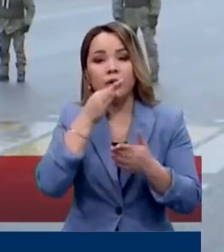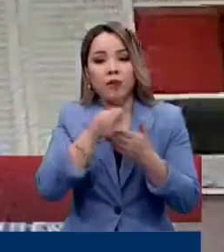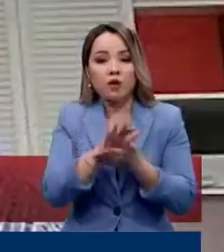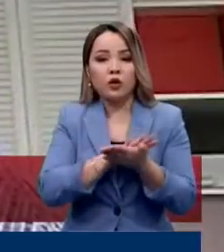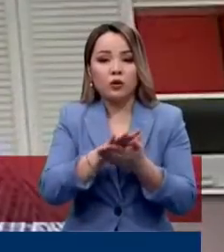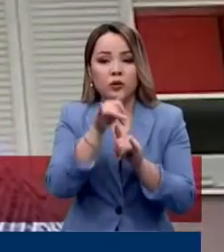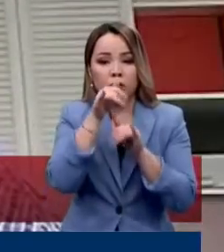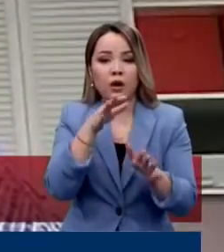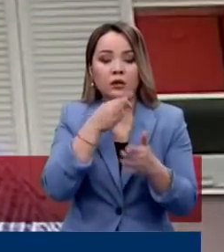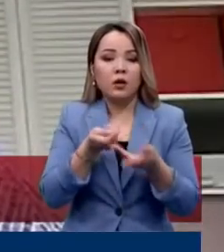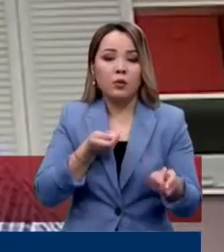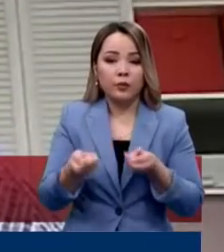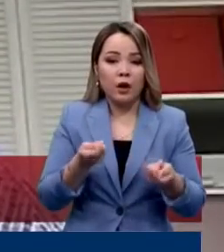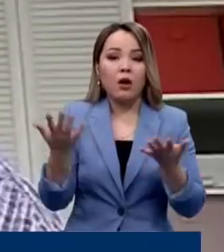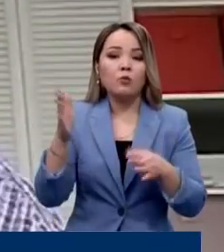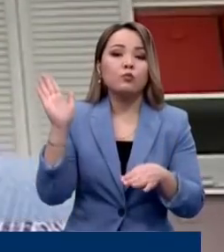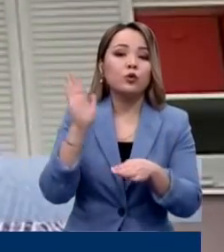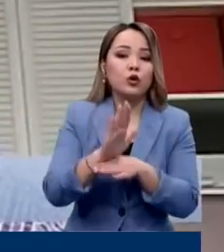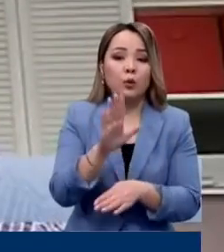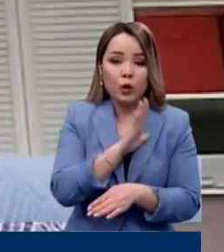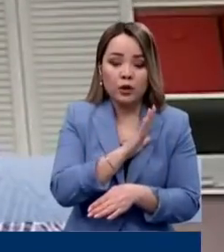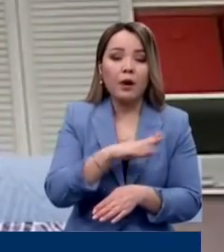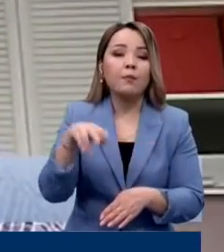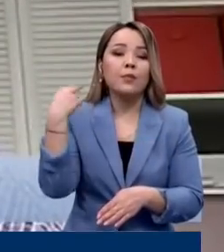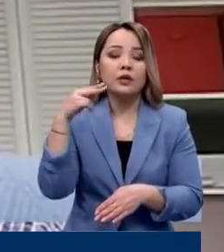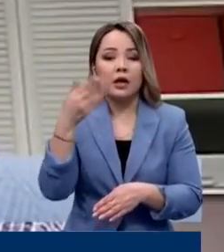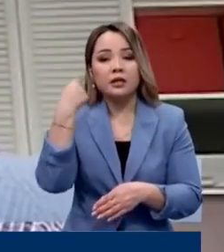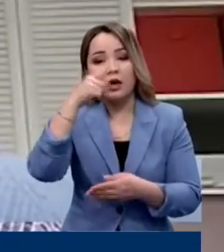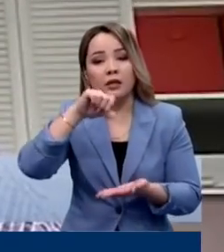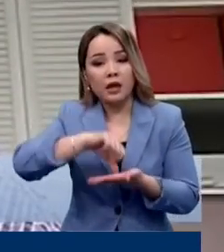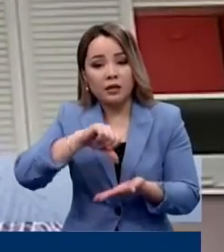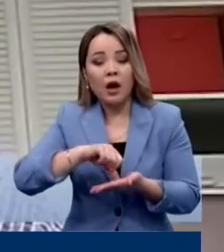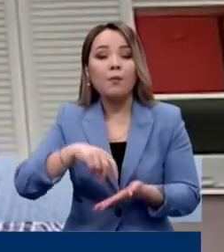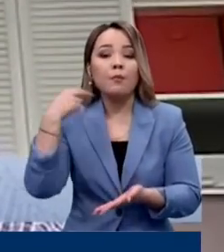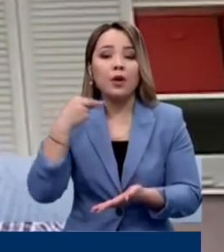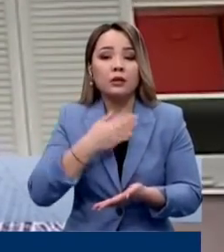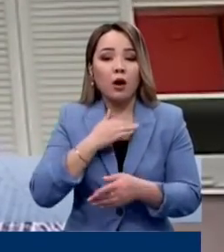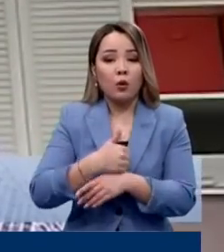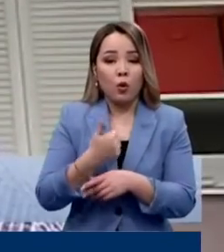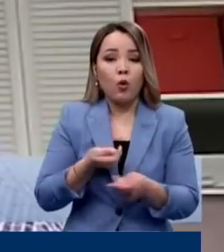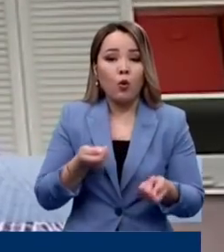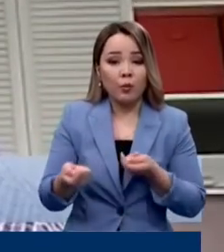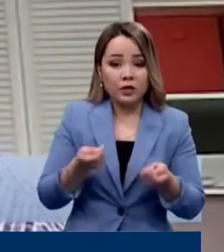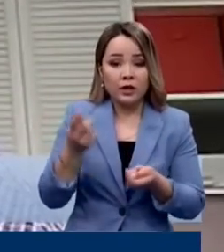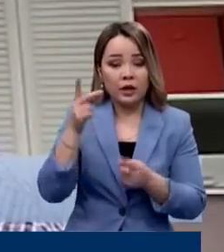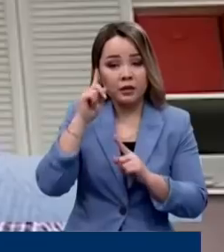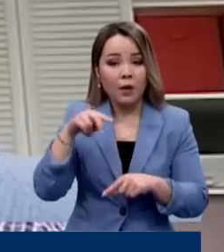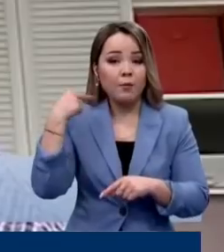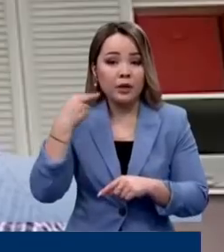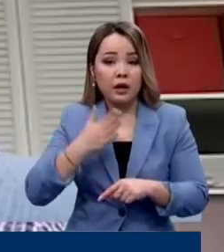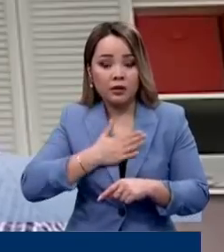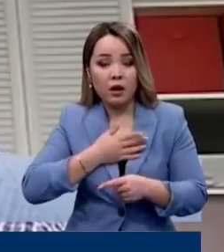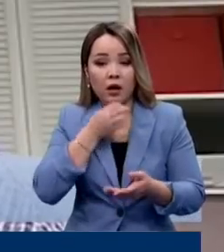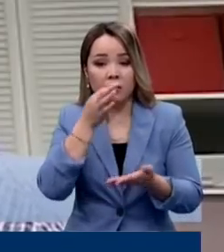еді. Оған қандай бұйрық берілді президент тарапынан? Енді президент бізде бас қолбасшы ғой. оған қандай кәз